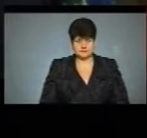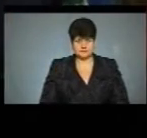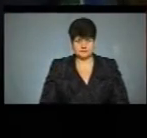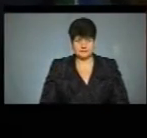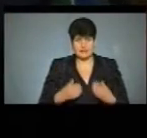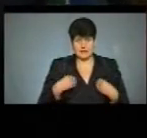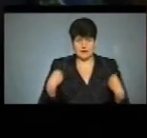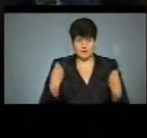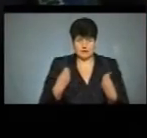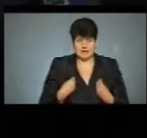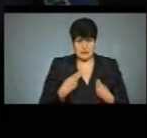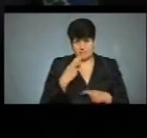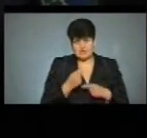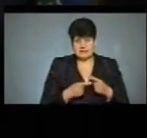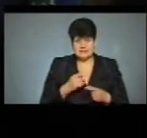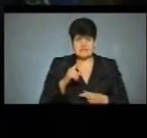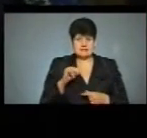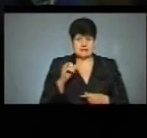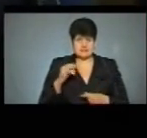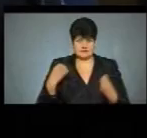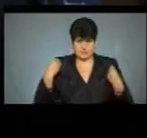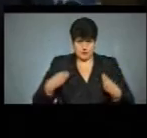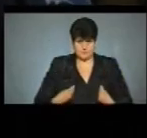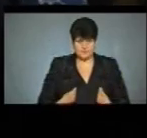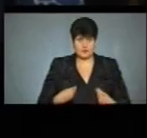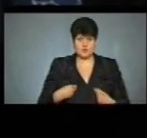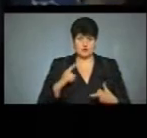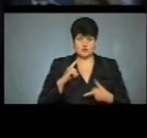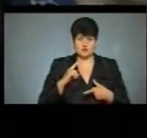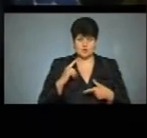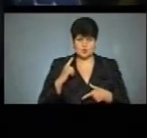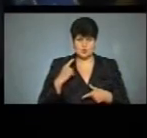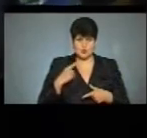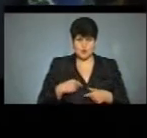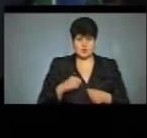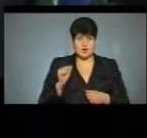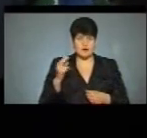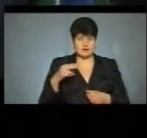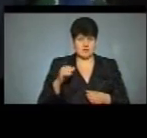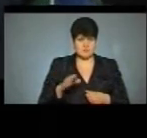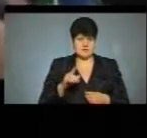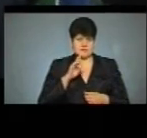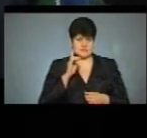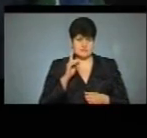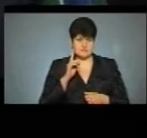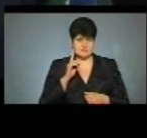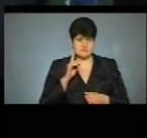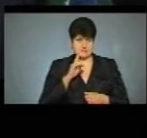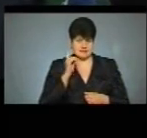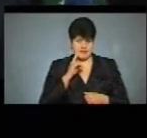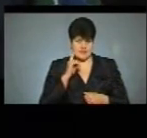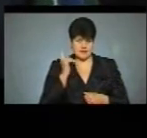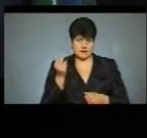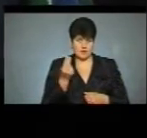Я одягнена в традиційний зіньківський стрій. Сорочка в мене суто адамівська, зелений, який домінують зелені